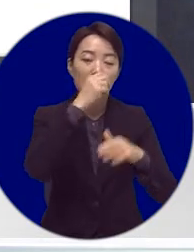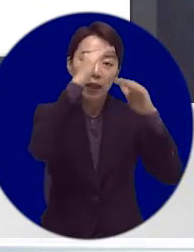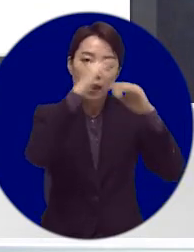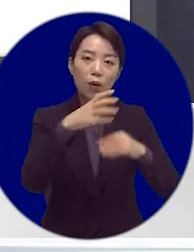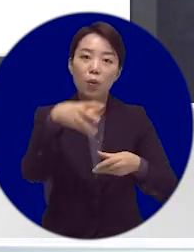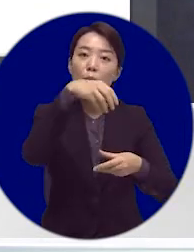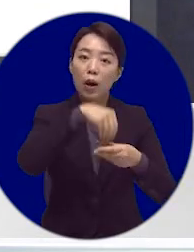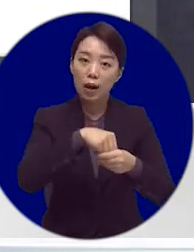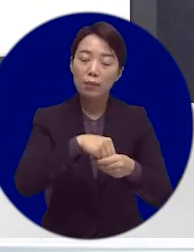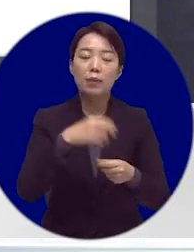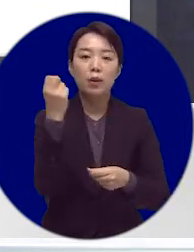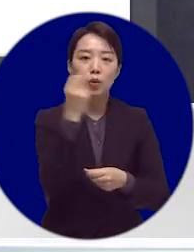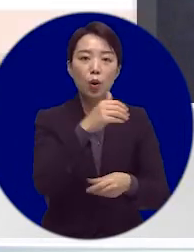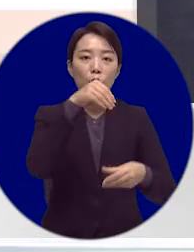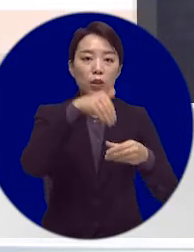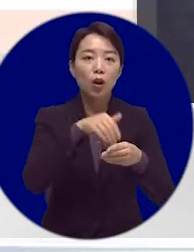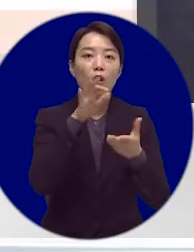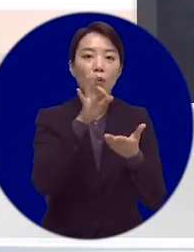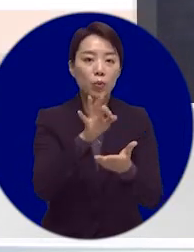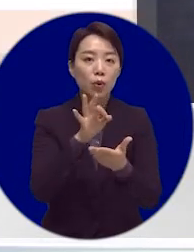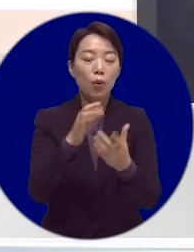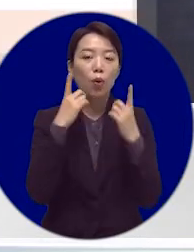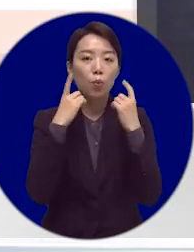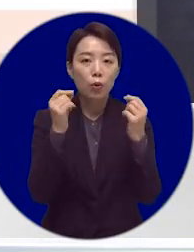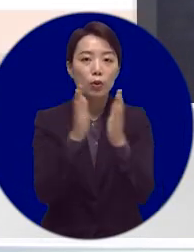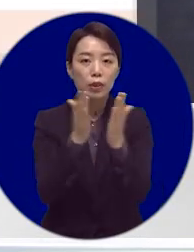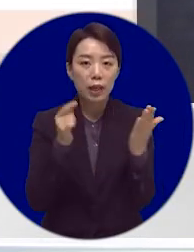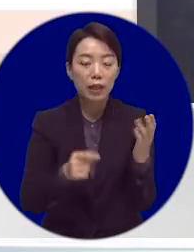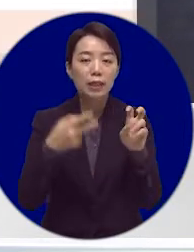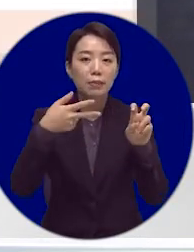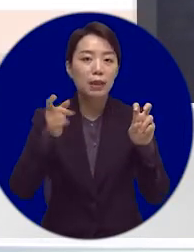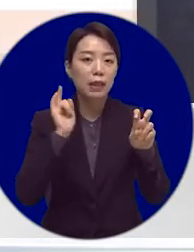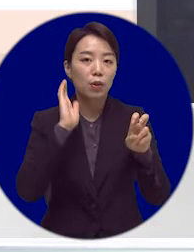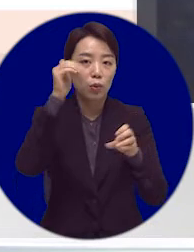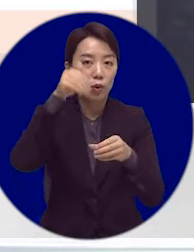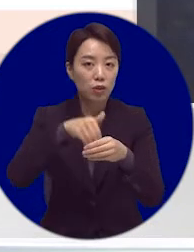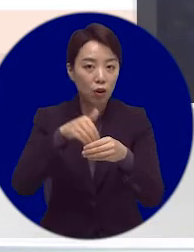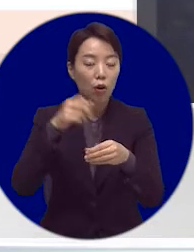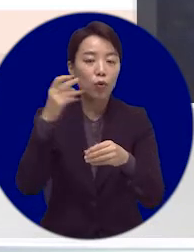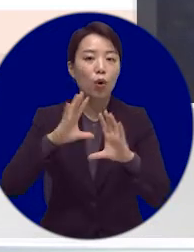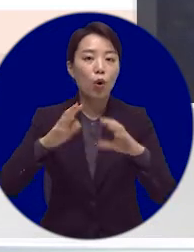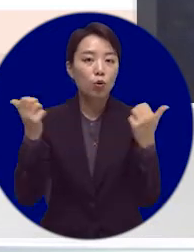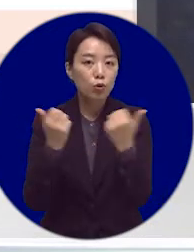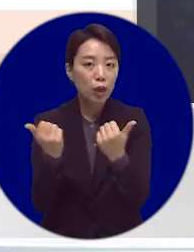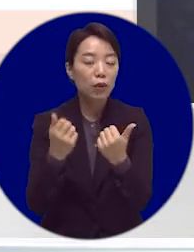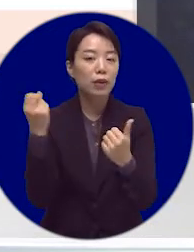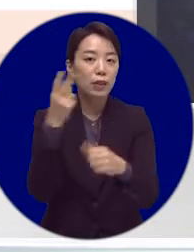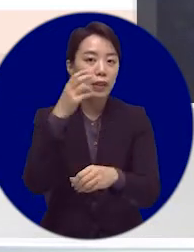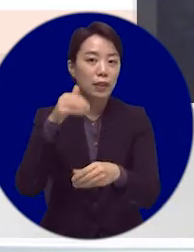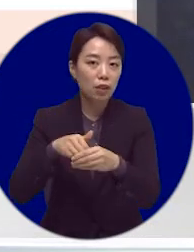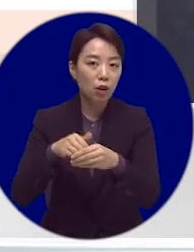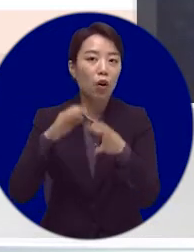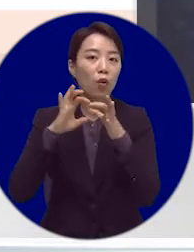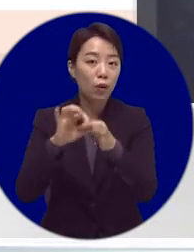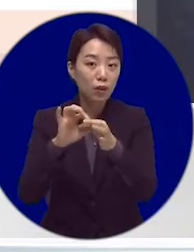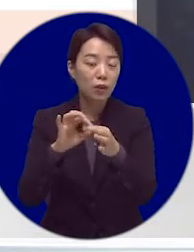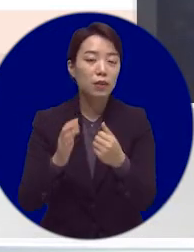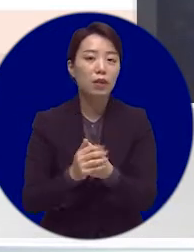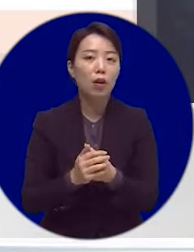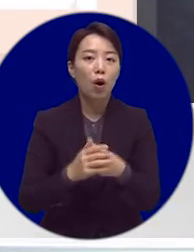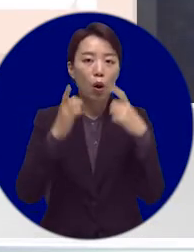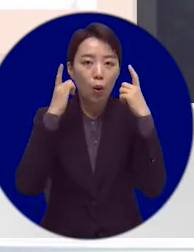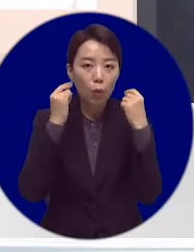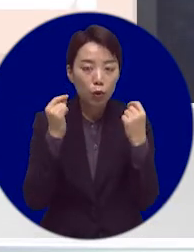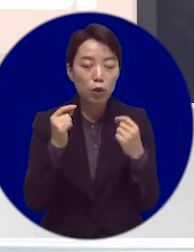여론조사 등의 내용이 실려있고 선거비용 보전 안내서에는 제20대 대통령 선거 및 국회의원 재보궐선거와